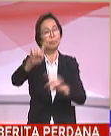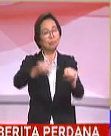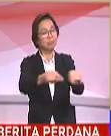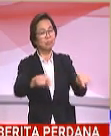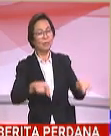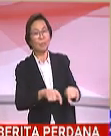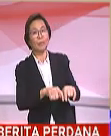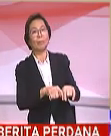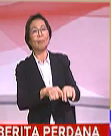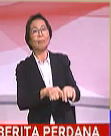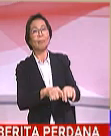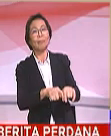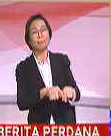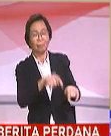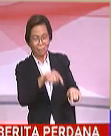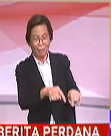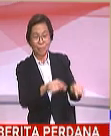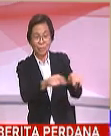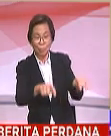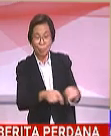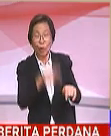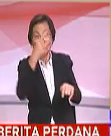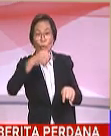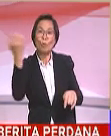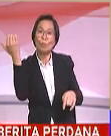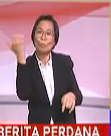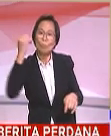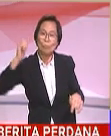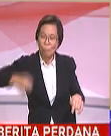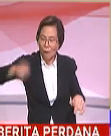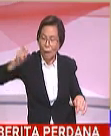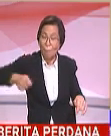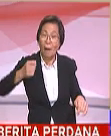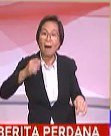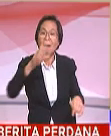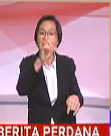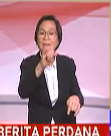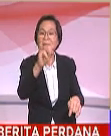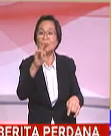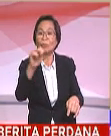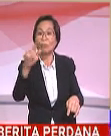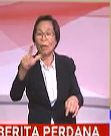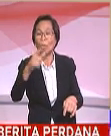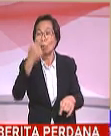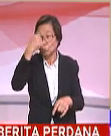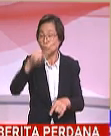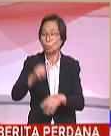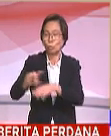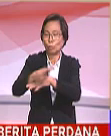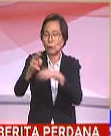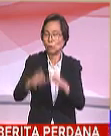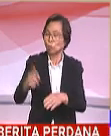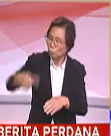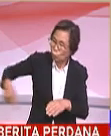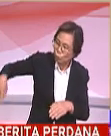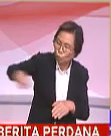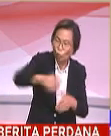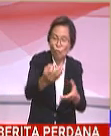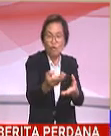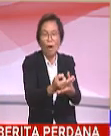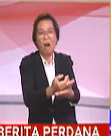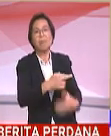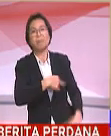platform alternatif kepada mahkamah sivil untuk pengguna memfailkan tuntutan tebus